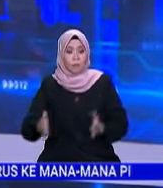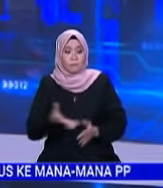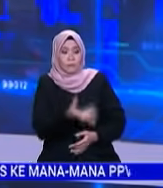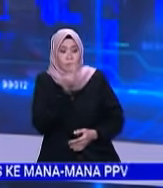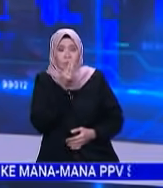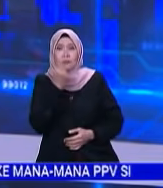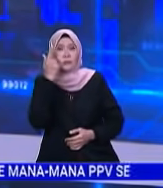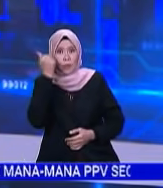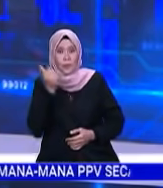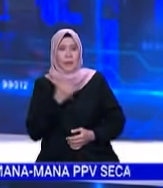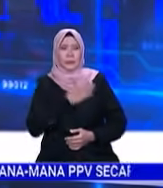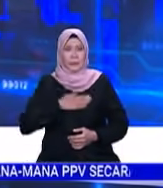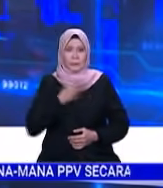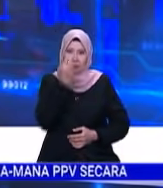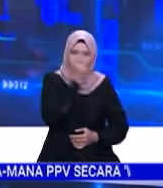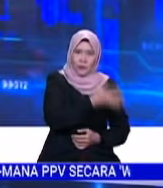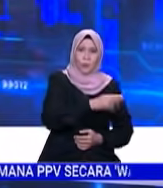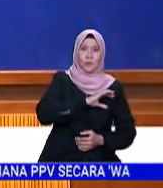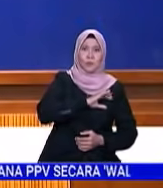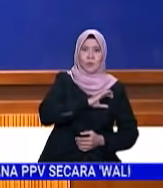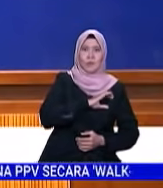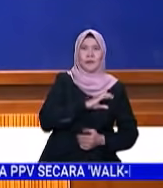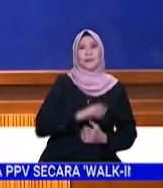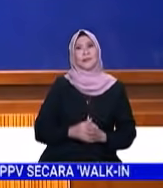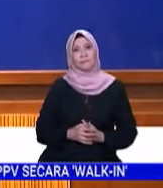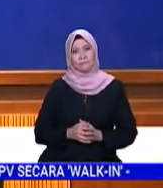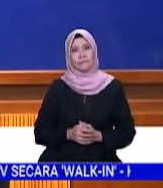diminta menghubungi pihak berkuasa.